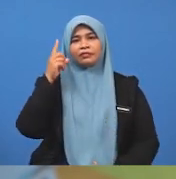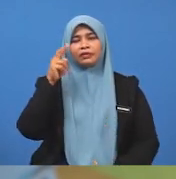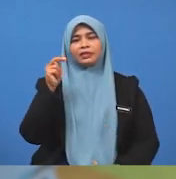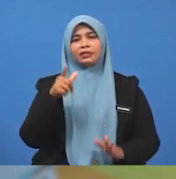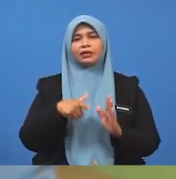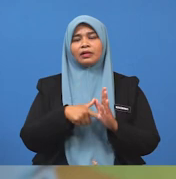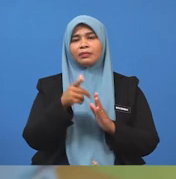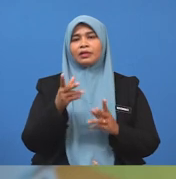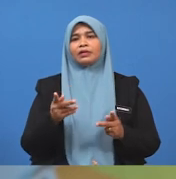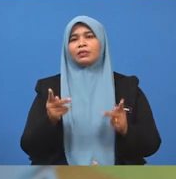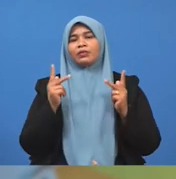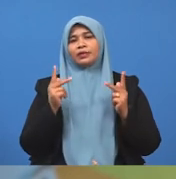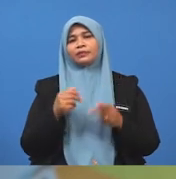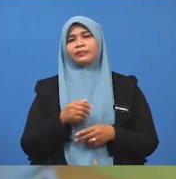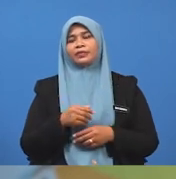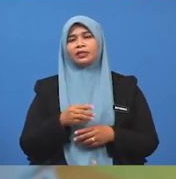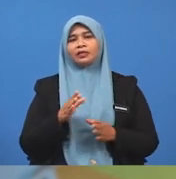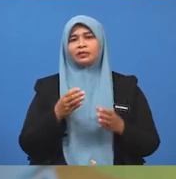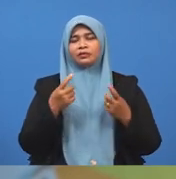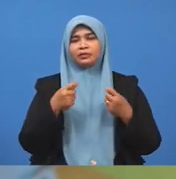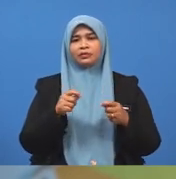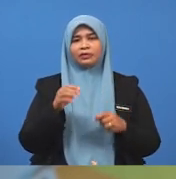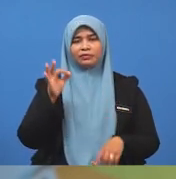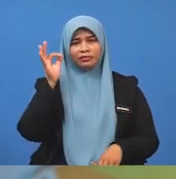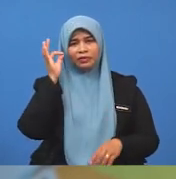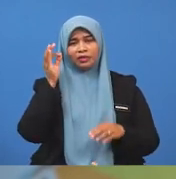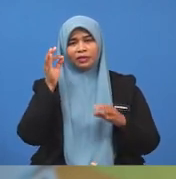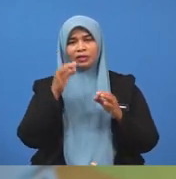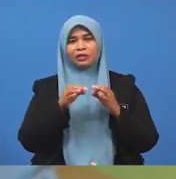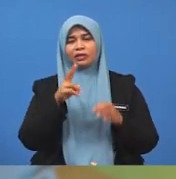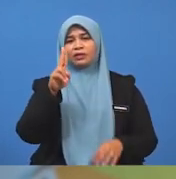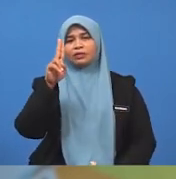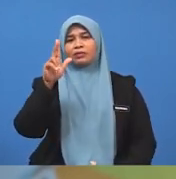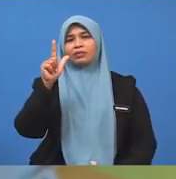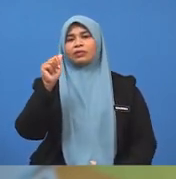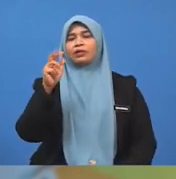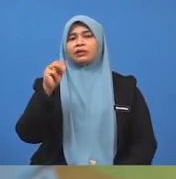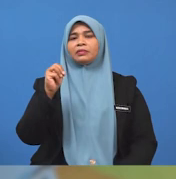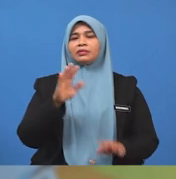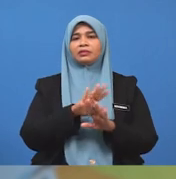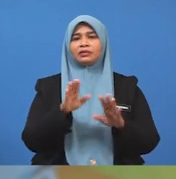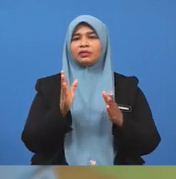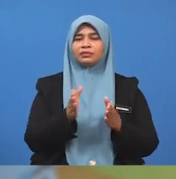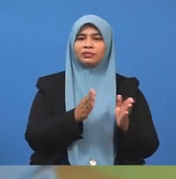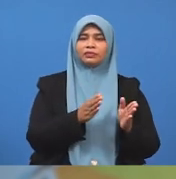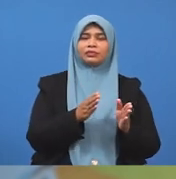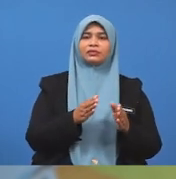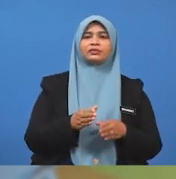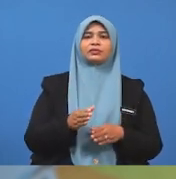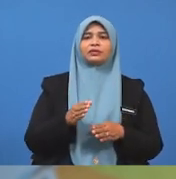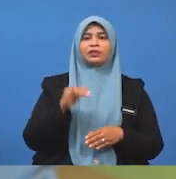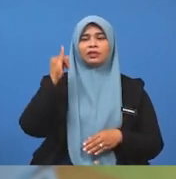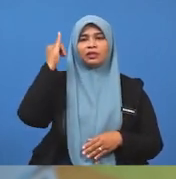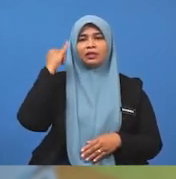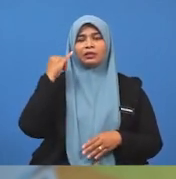Hai bayangkan jika para ilmuwan silam tidak menyusun Ilmu Tafsir ini untuk kegunaan